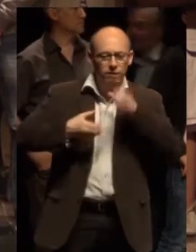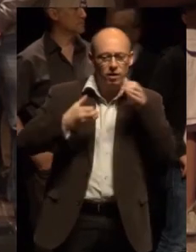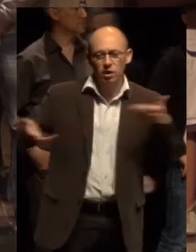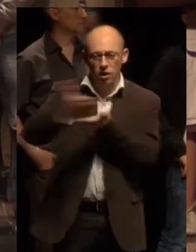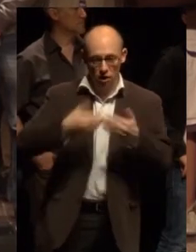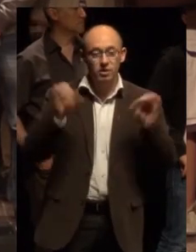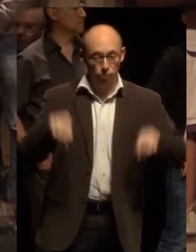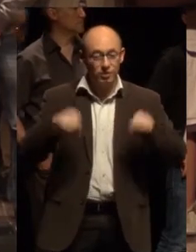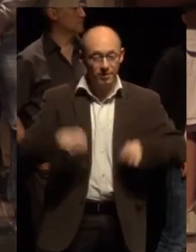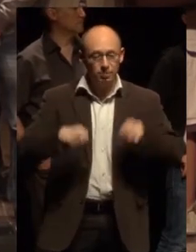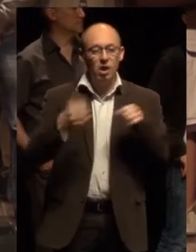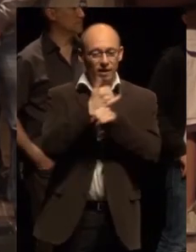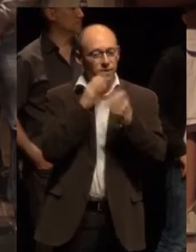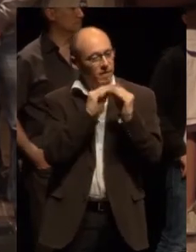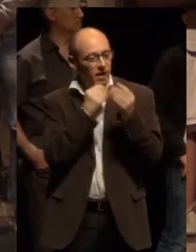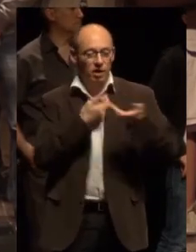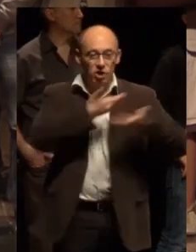aussi autour d'un café que les choses se passent.